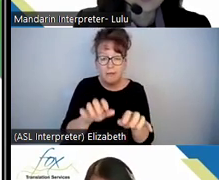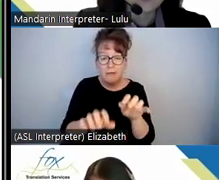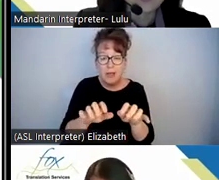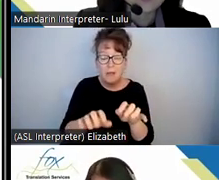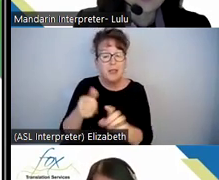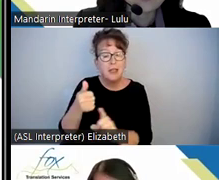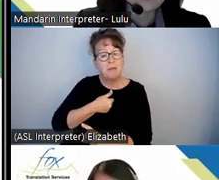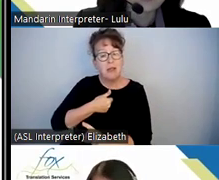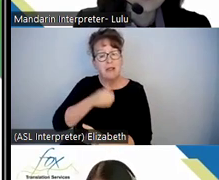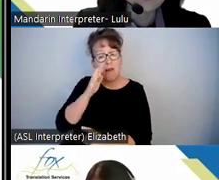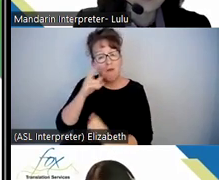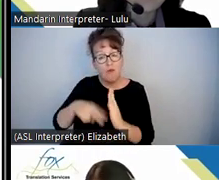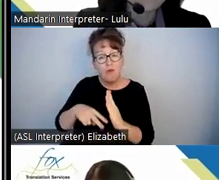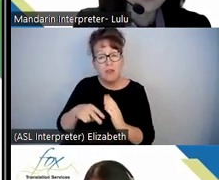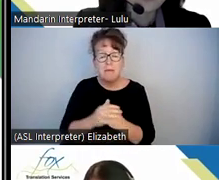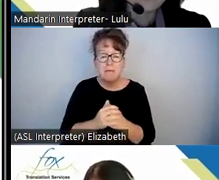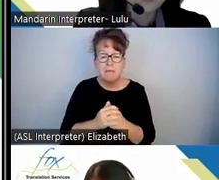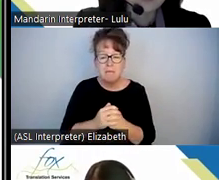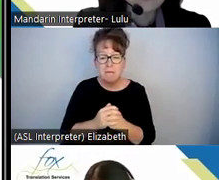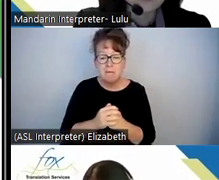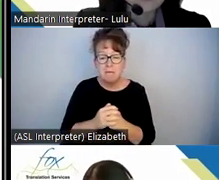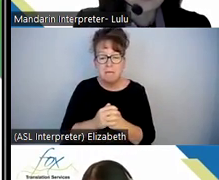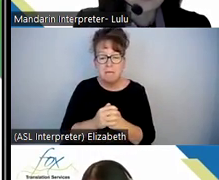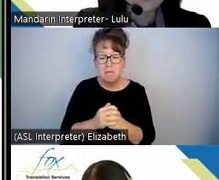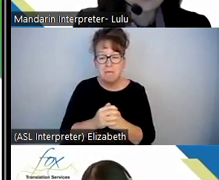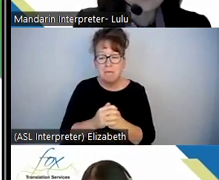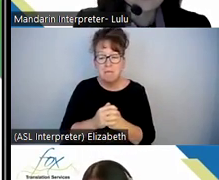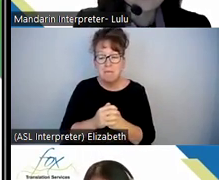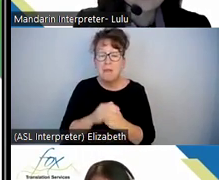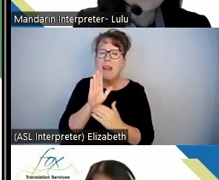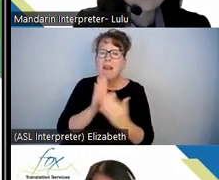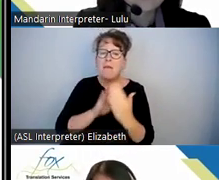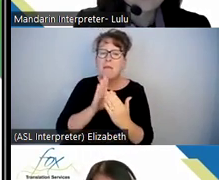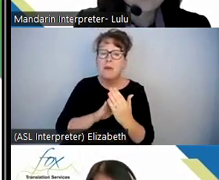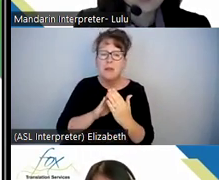anh chị có thể gửi cái ý kiến của mình vào hộp Q&A để tôi có thể đọc lớn.